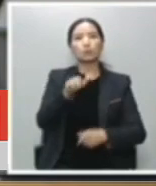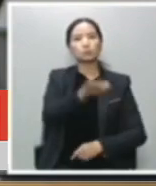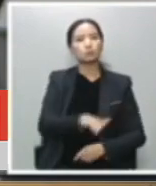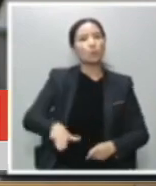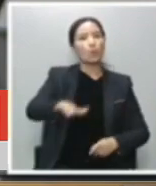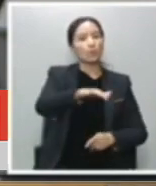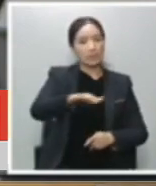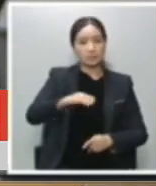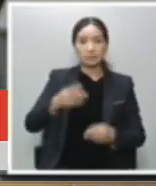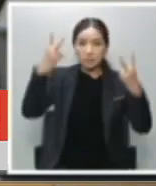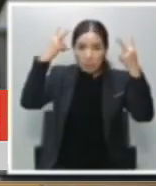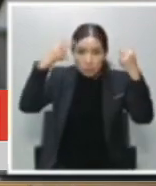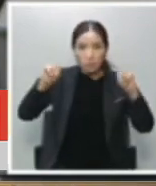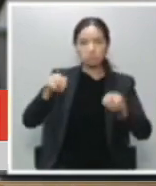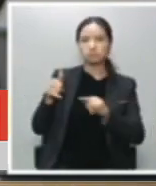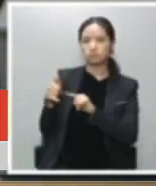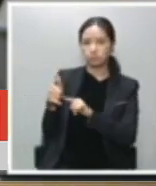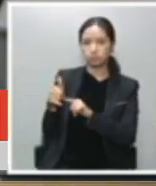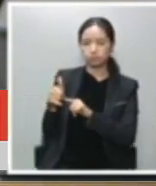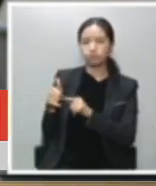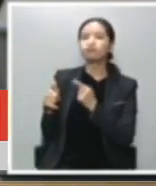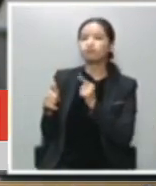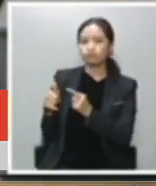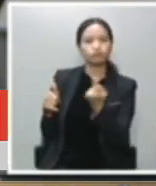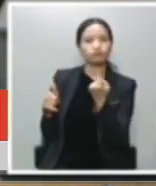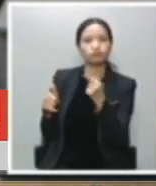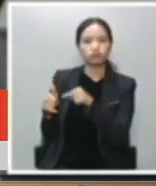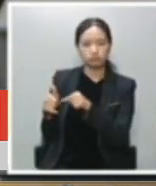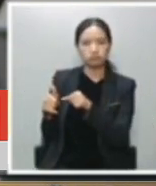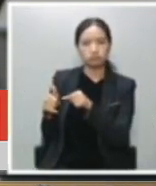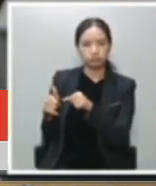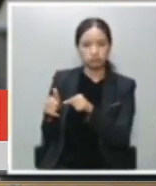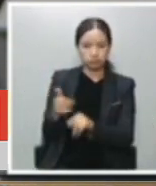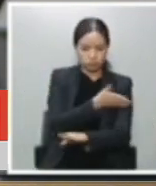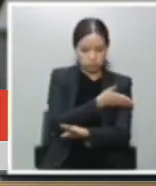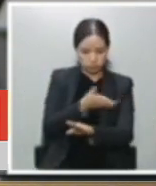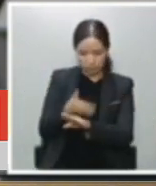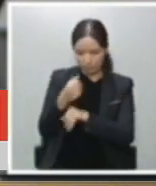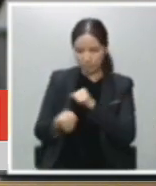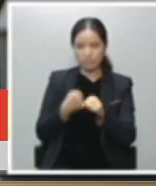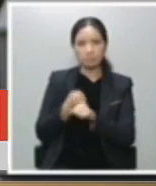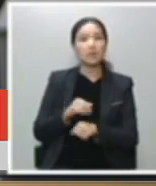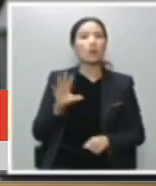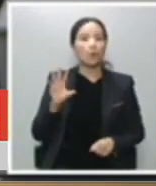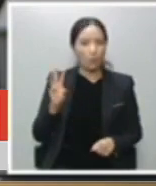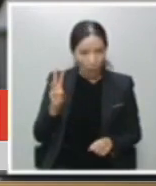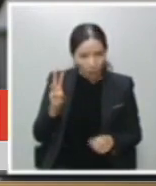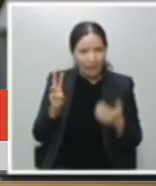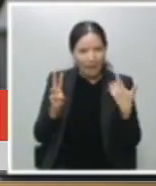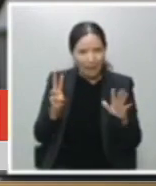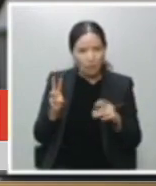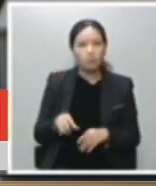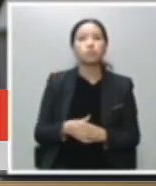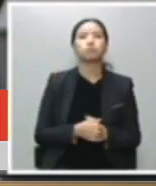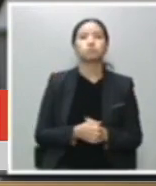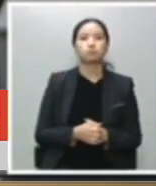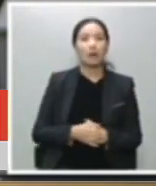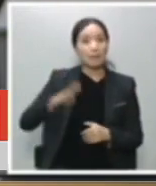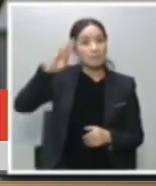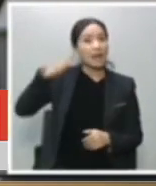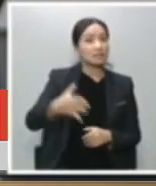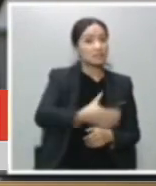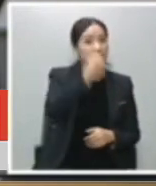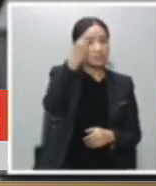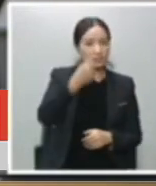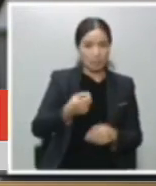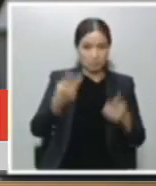รีเป็นคนคนเดียวกันนี่6ปีเข้าไปแล้วสะท้อนว่าท่าน